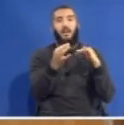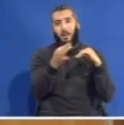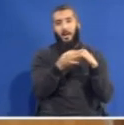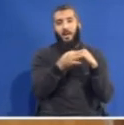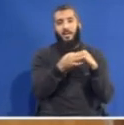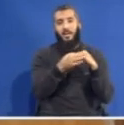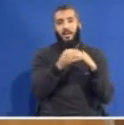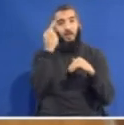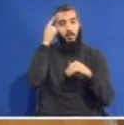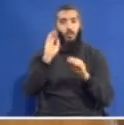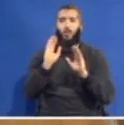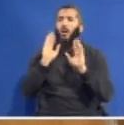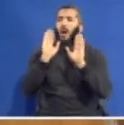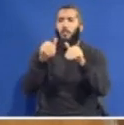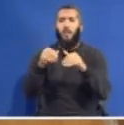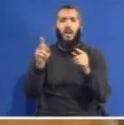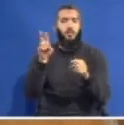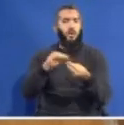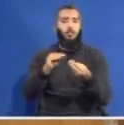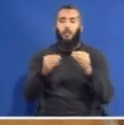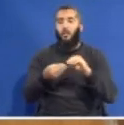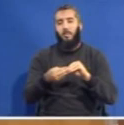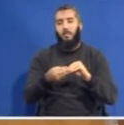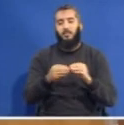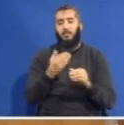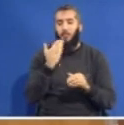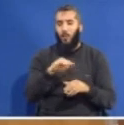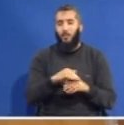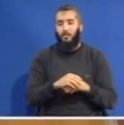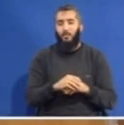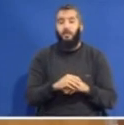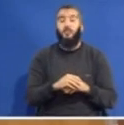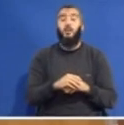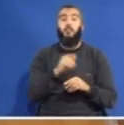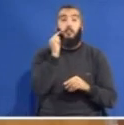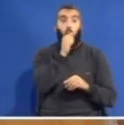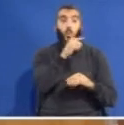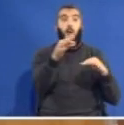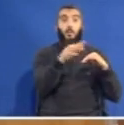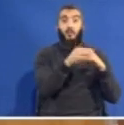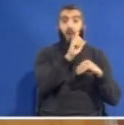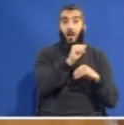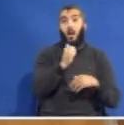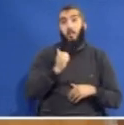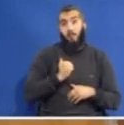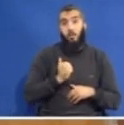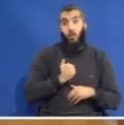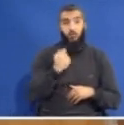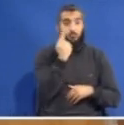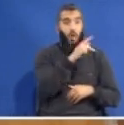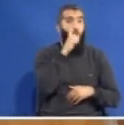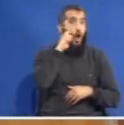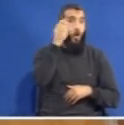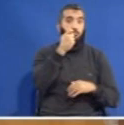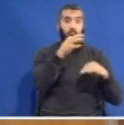فعلا. ثم هذا الزوج له أم، هذا الأم، هذا